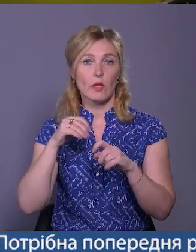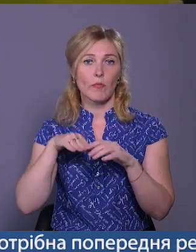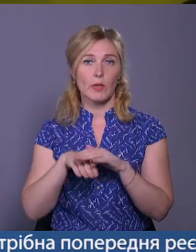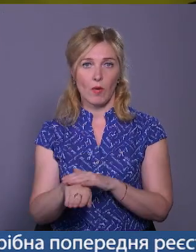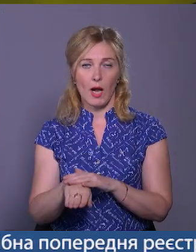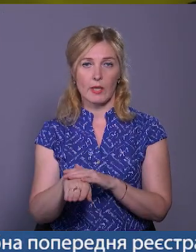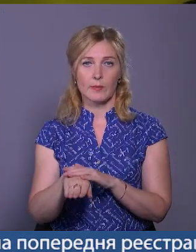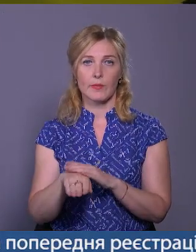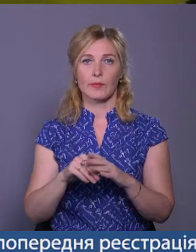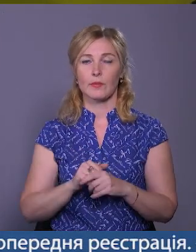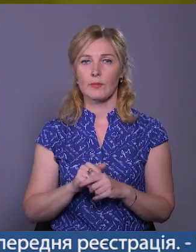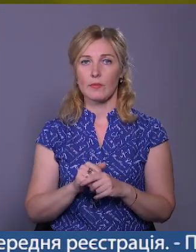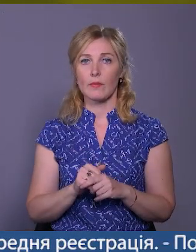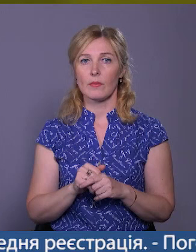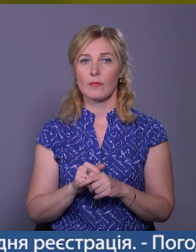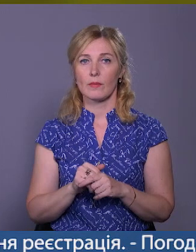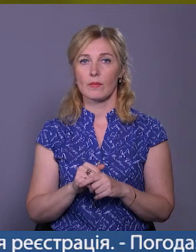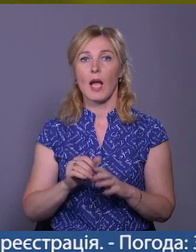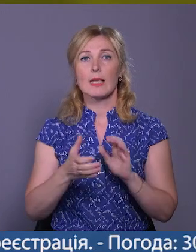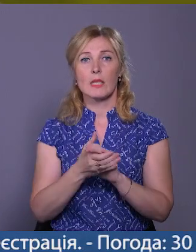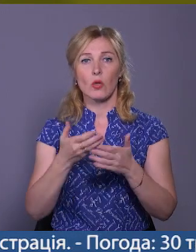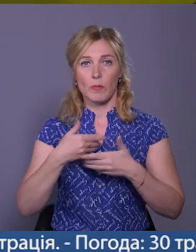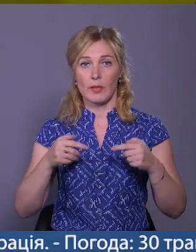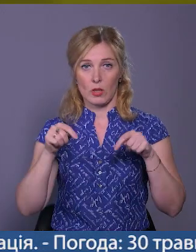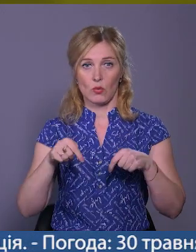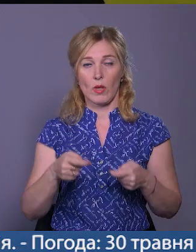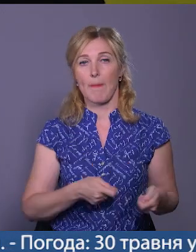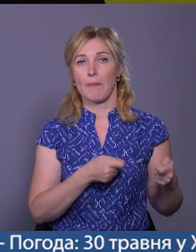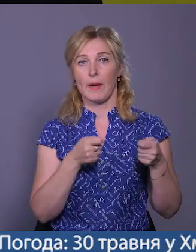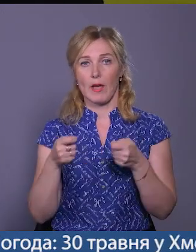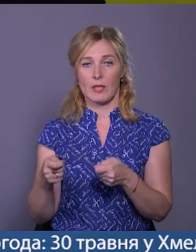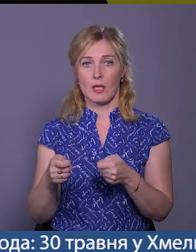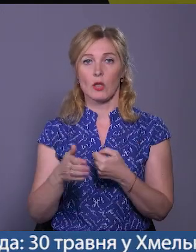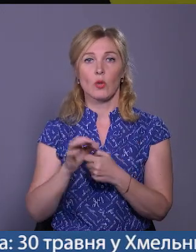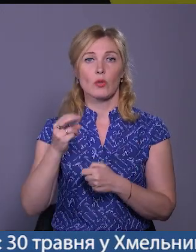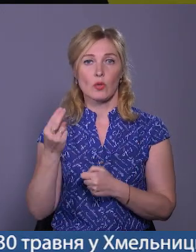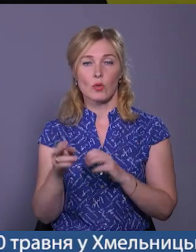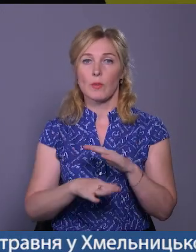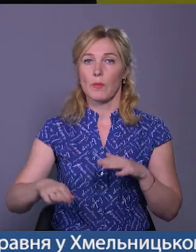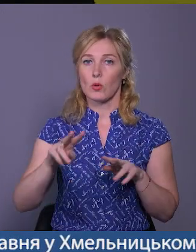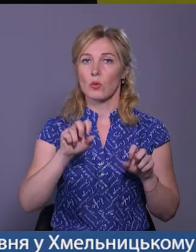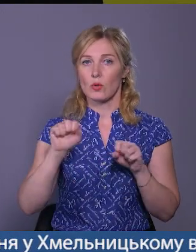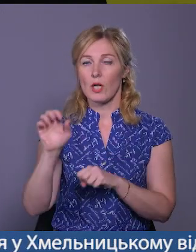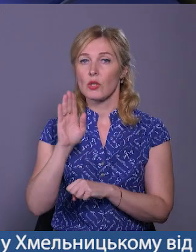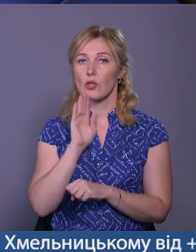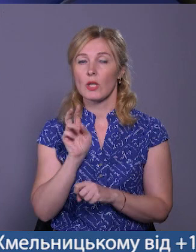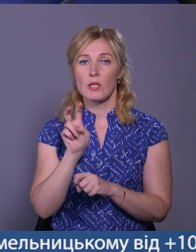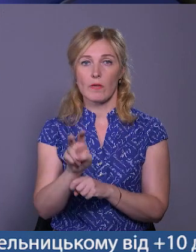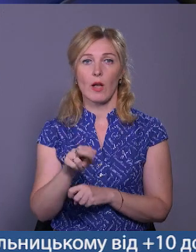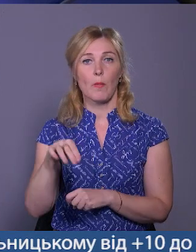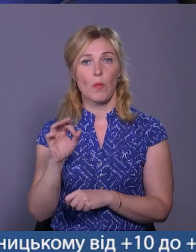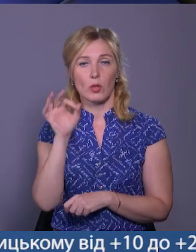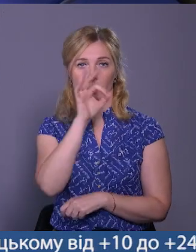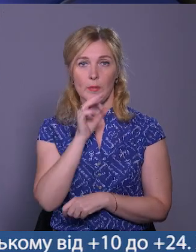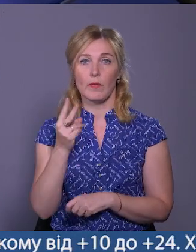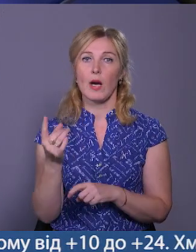підвалі тоді знайомі нас сюди з собою привезли до соціального простору захист жінка завітала по медикаменти